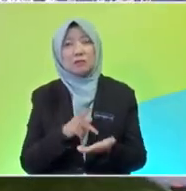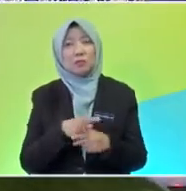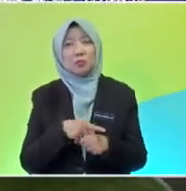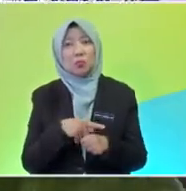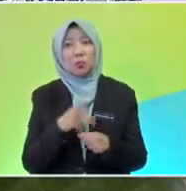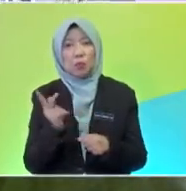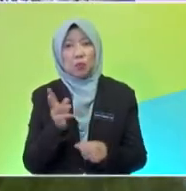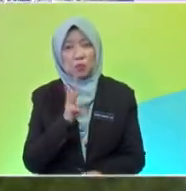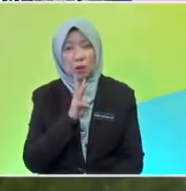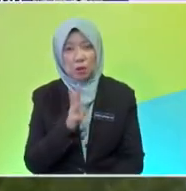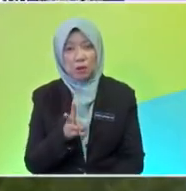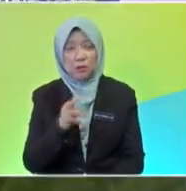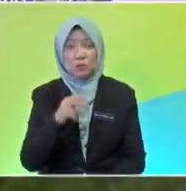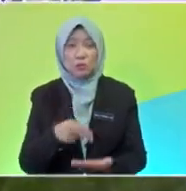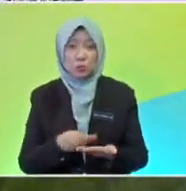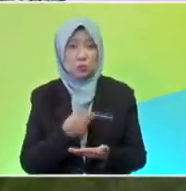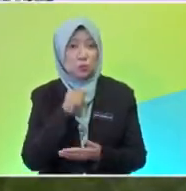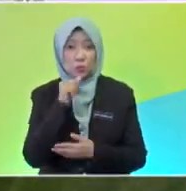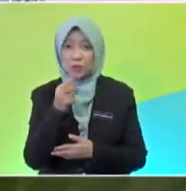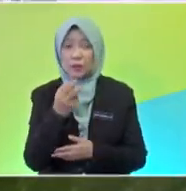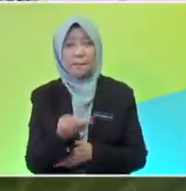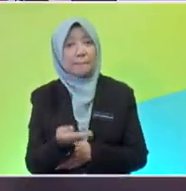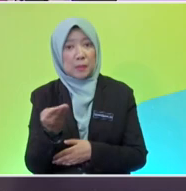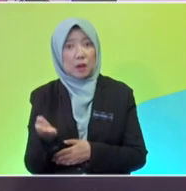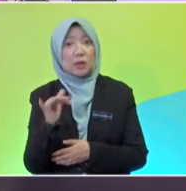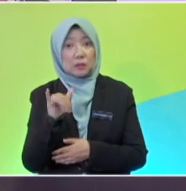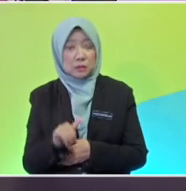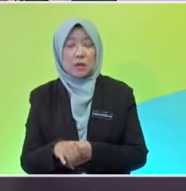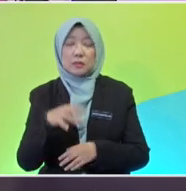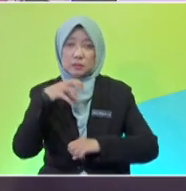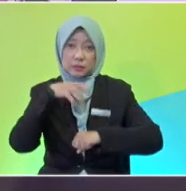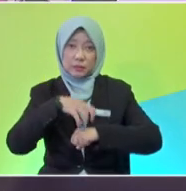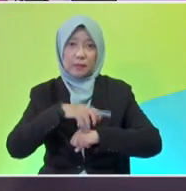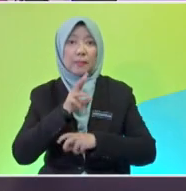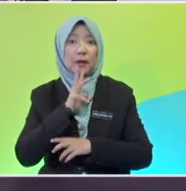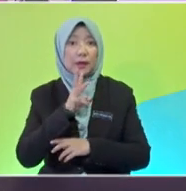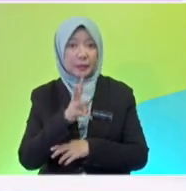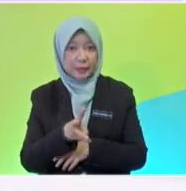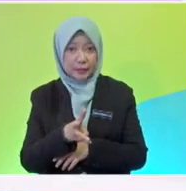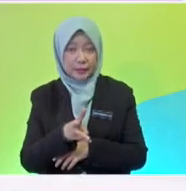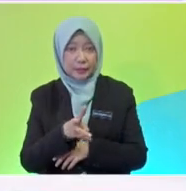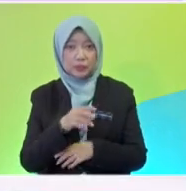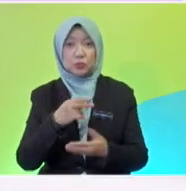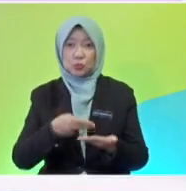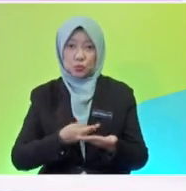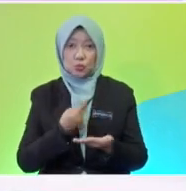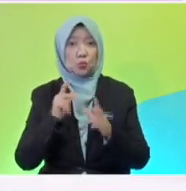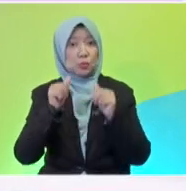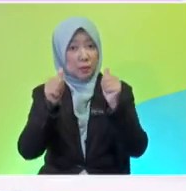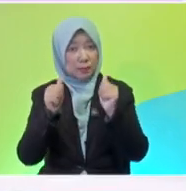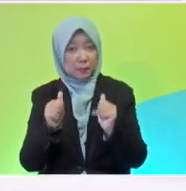bukan bahan yang dapat menyerap air Baiklah jadi sudu akan berada